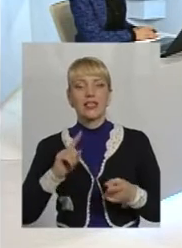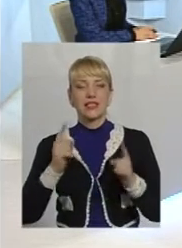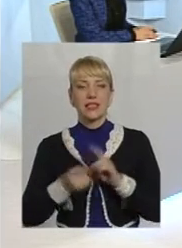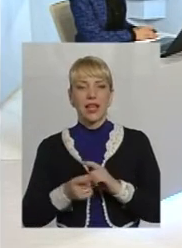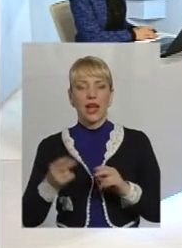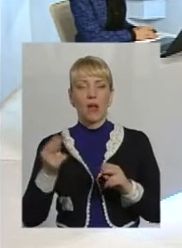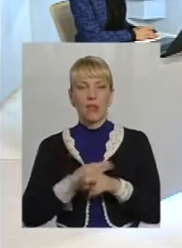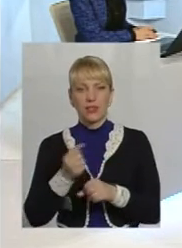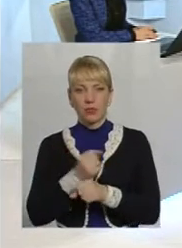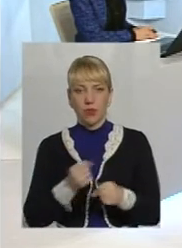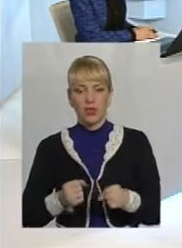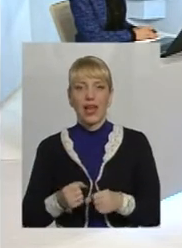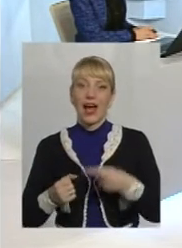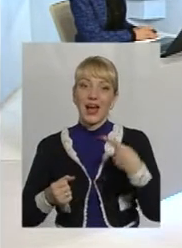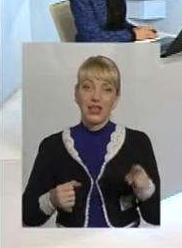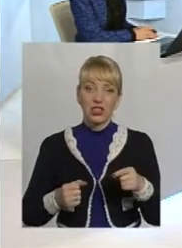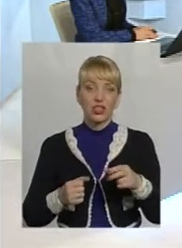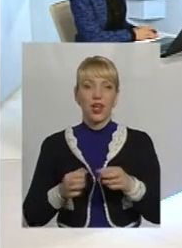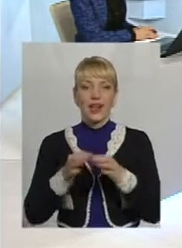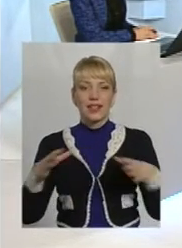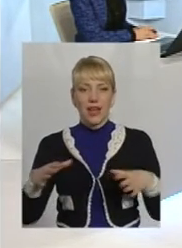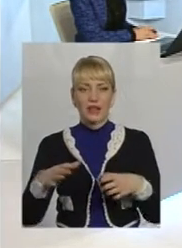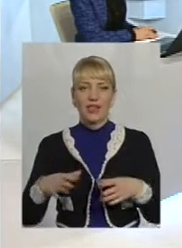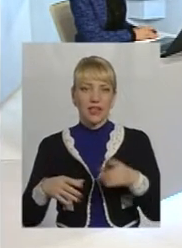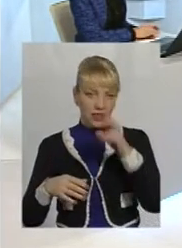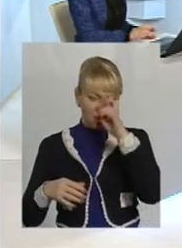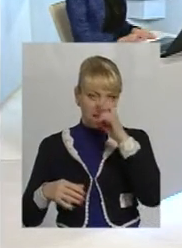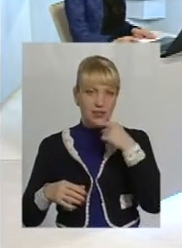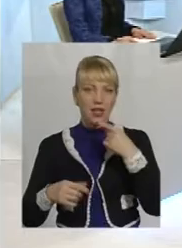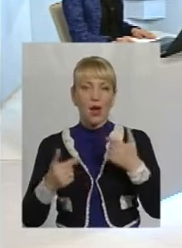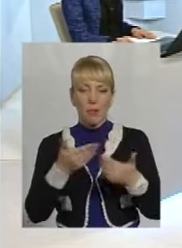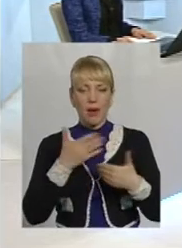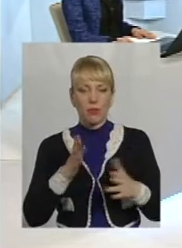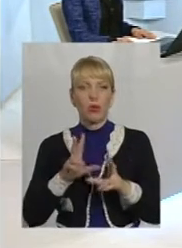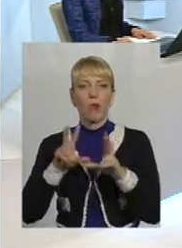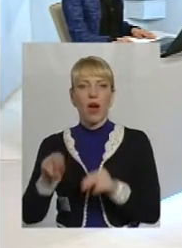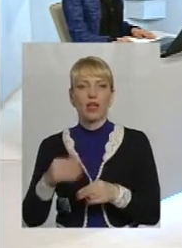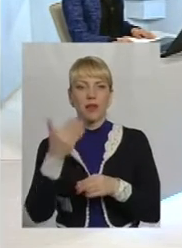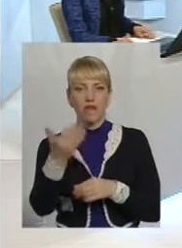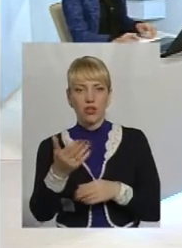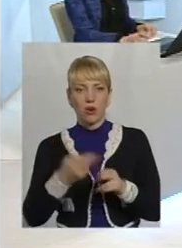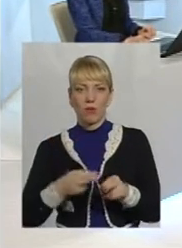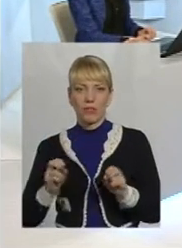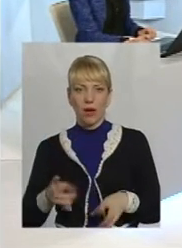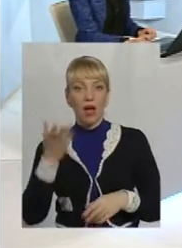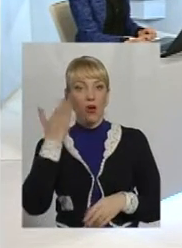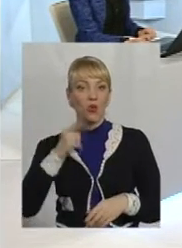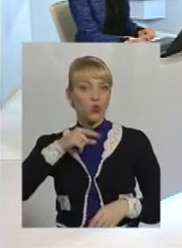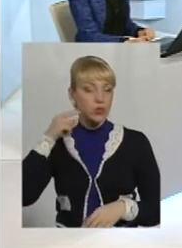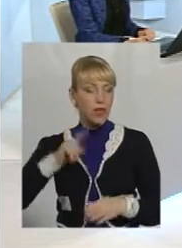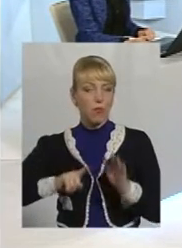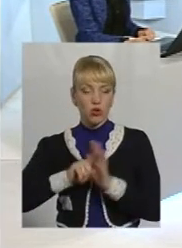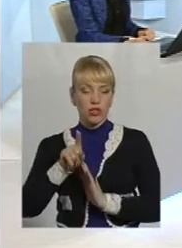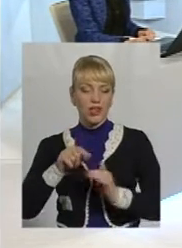обеззброєною, а інші ядерні країни сказали, та ми будемо гарантами вашої безпеки. Але коли Росія почала агресію